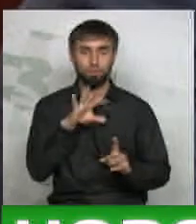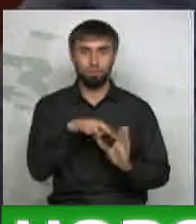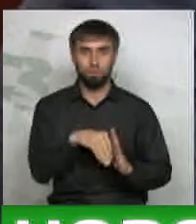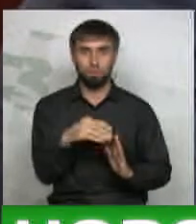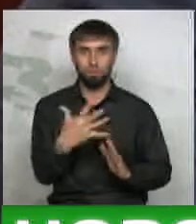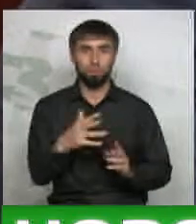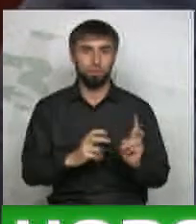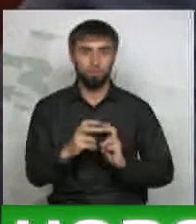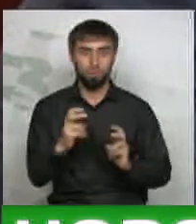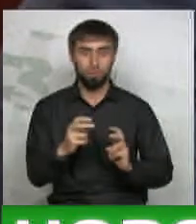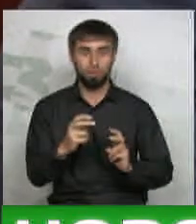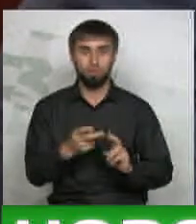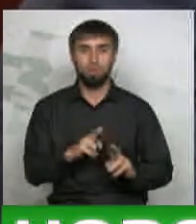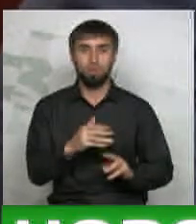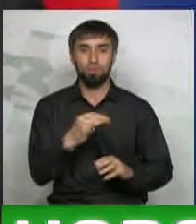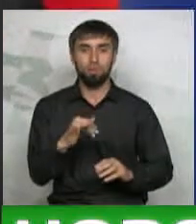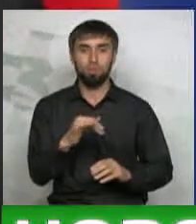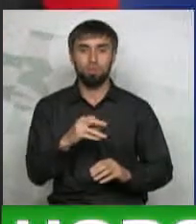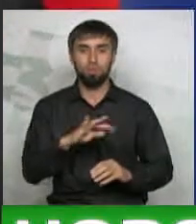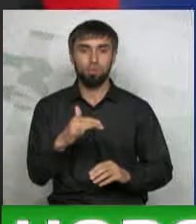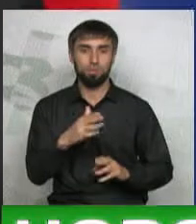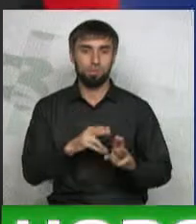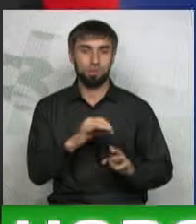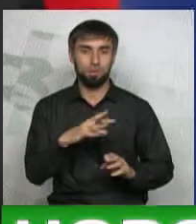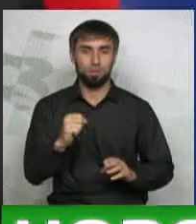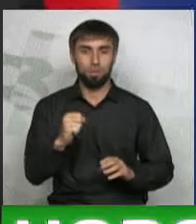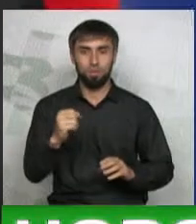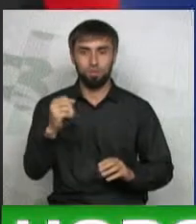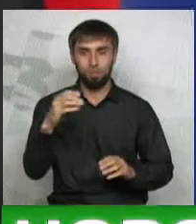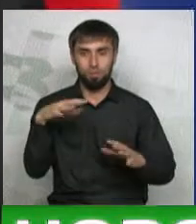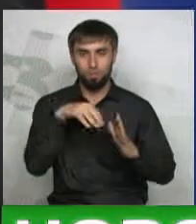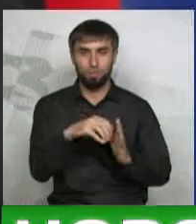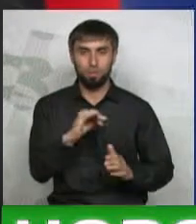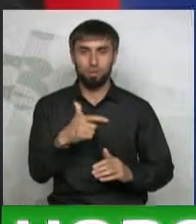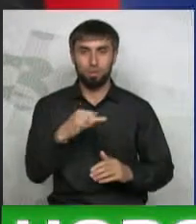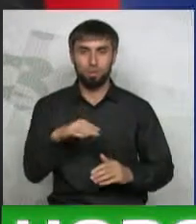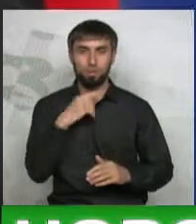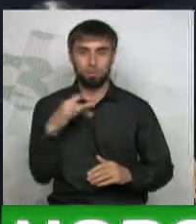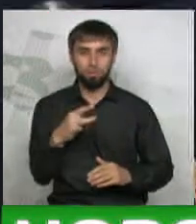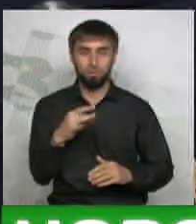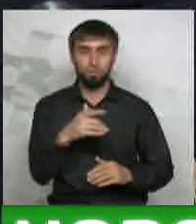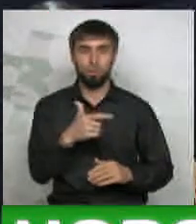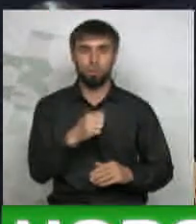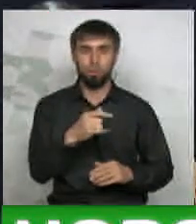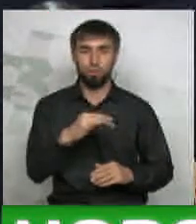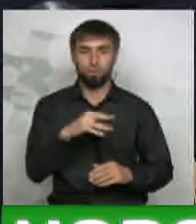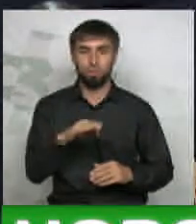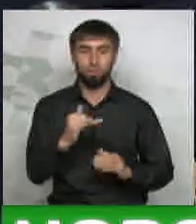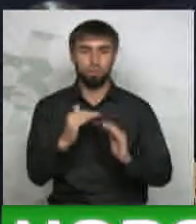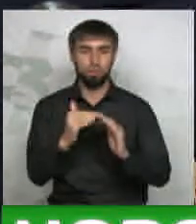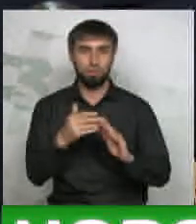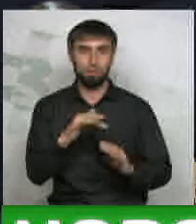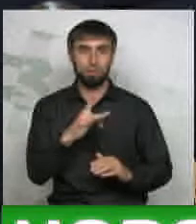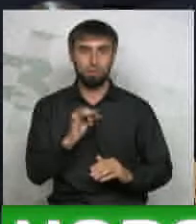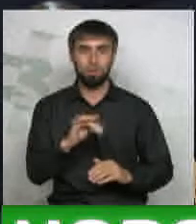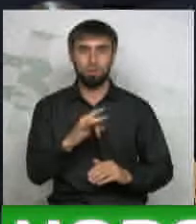5 предприятий в федеральный перечень системообразующих организаций. Сад-гигант Ингушетия, агрокомплекс Сунжа, птицекомплекс Южный, Риак